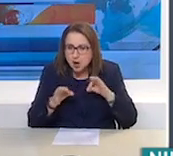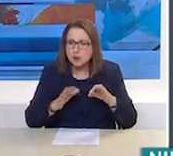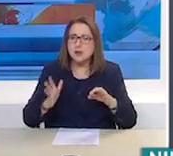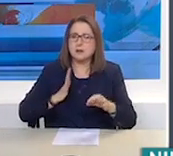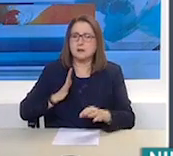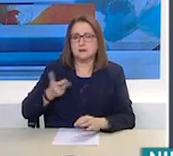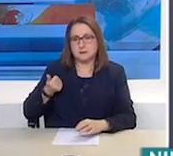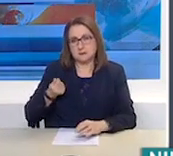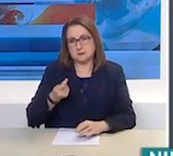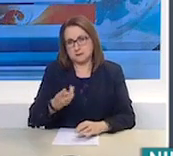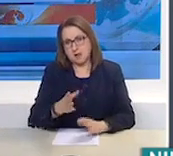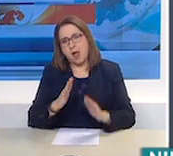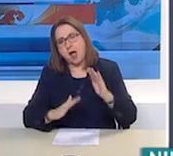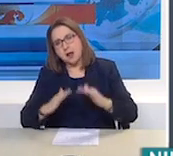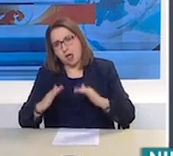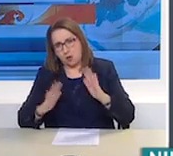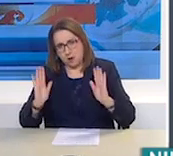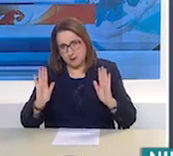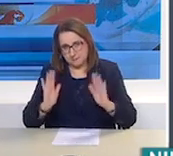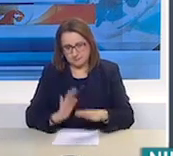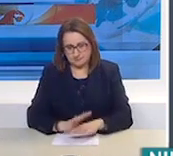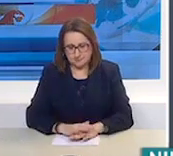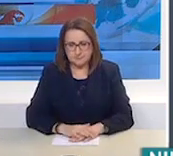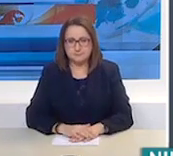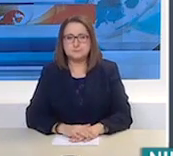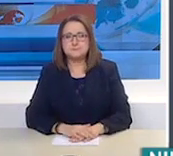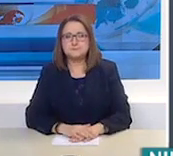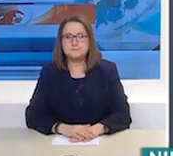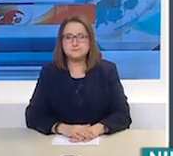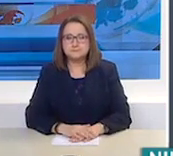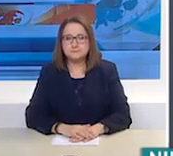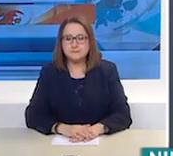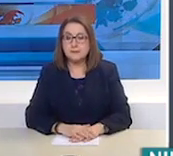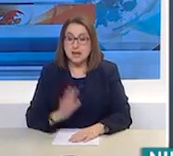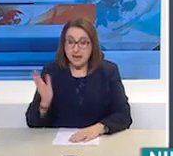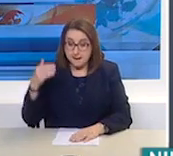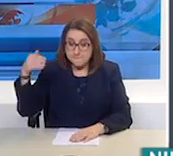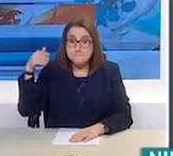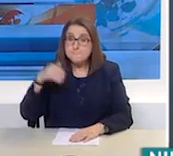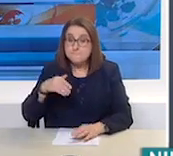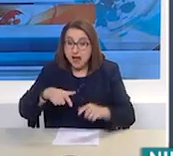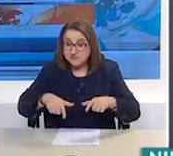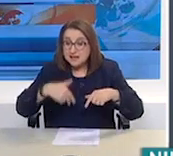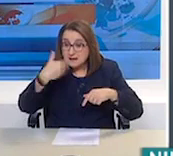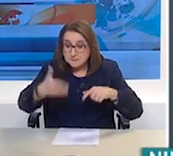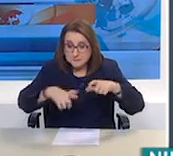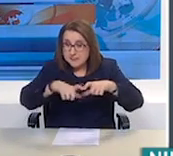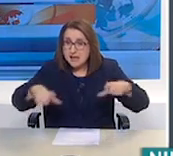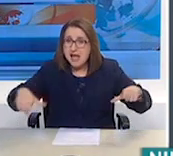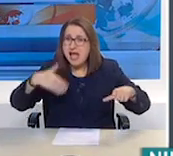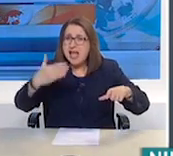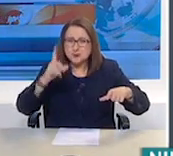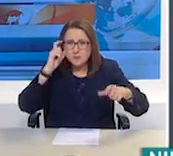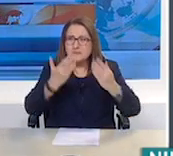αναπτυχθούν τραπεζοκαθίσματα. Η δυνατότητα της χρήσης της εσωτερικής ημιυπαίθριας επιφάνειας προκύπτει όταν υφίσταται πλευρά